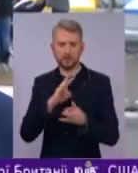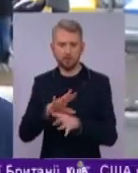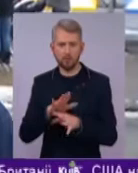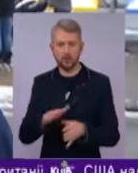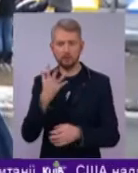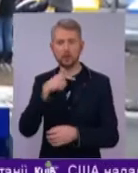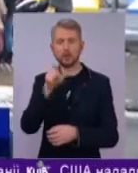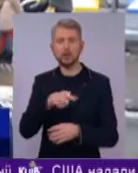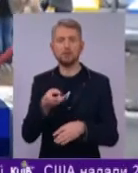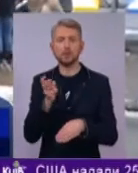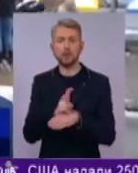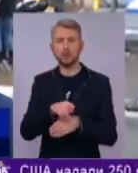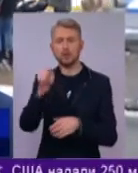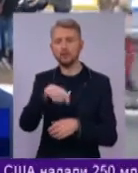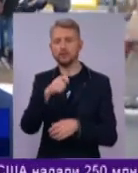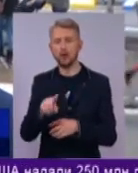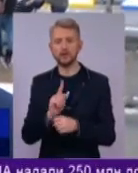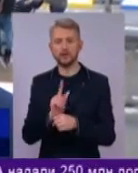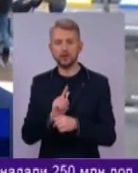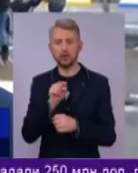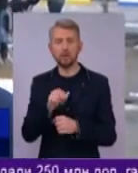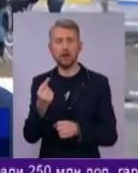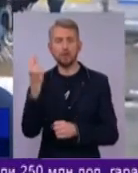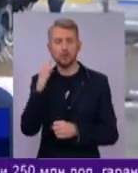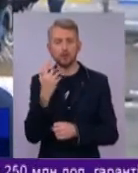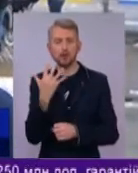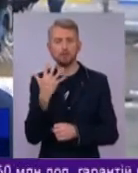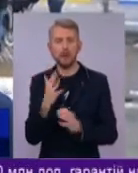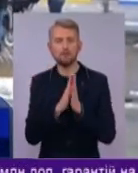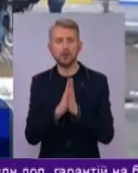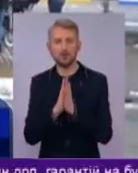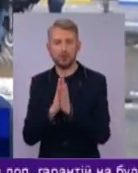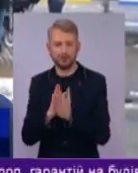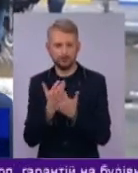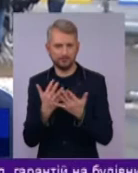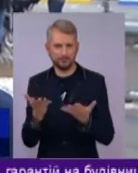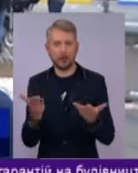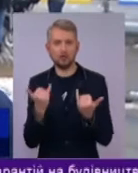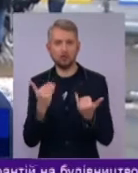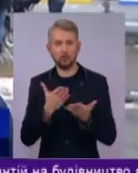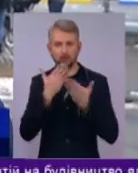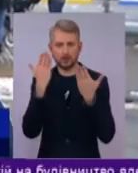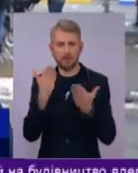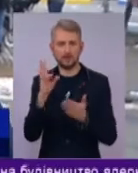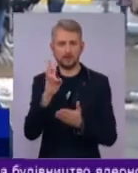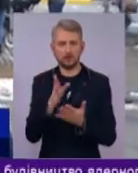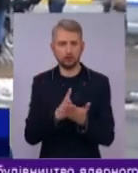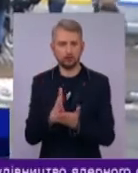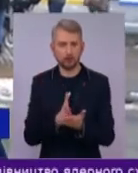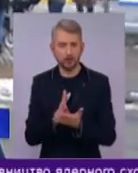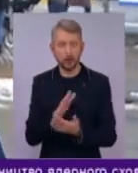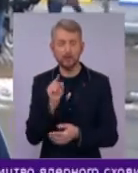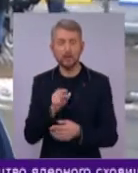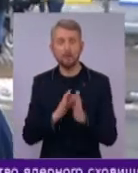Коли людина приходить і освячує свічку, вона почує 5 молитв, які сьогодні читали священнослужителі. І в